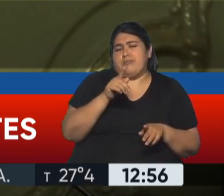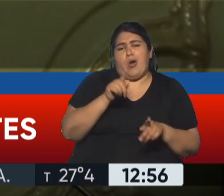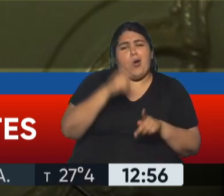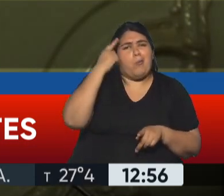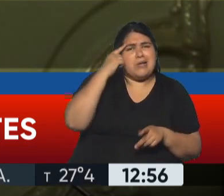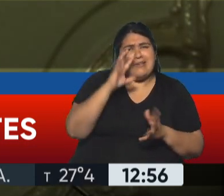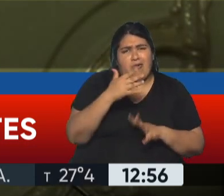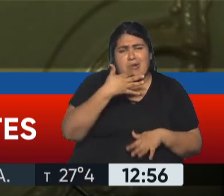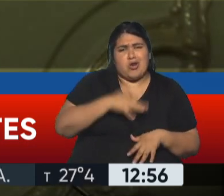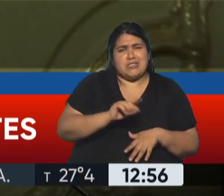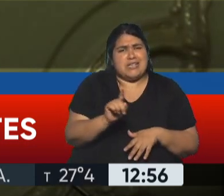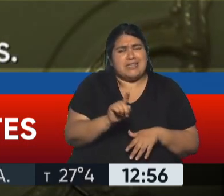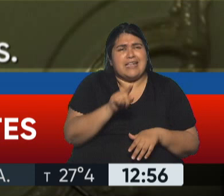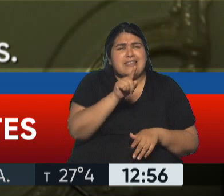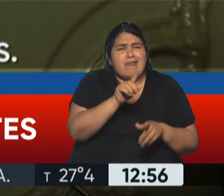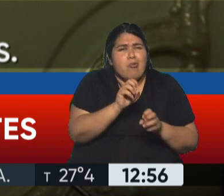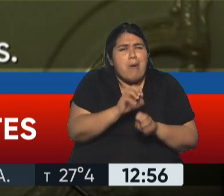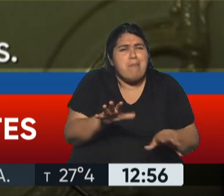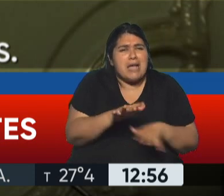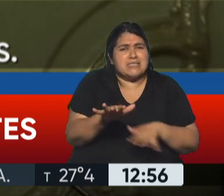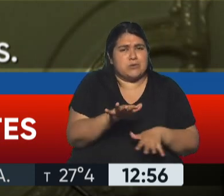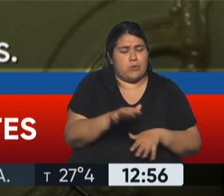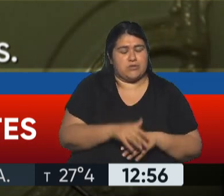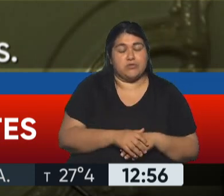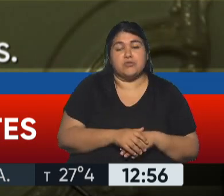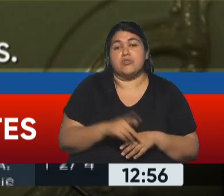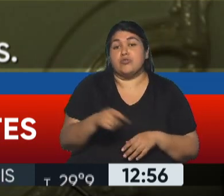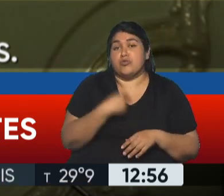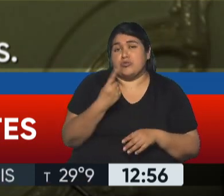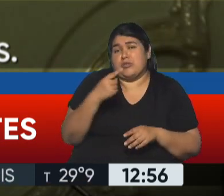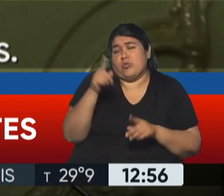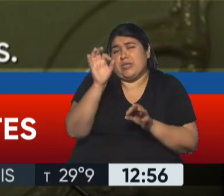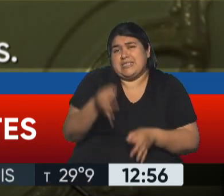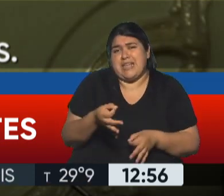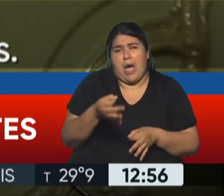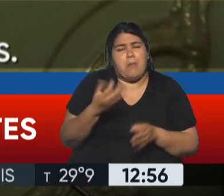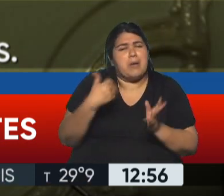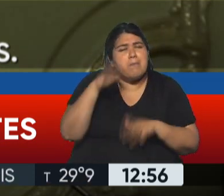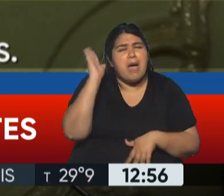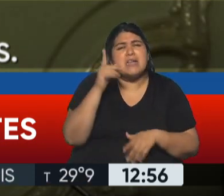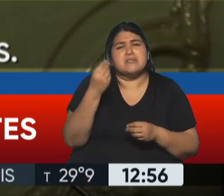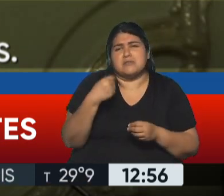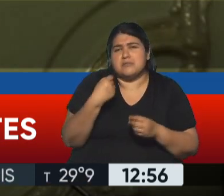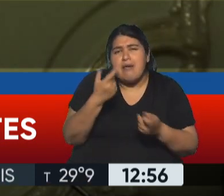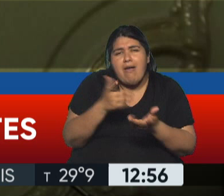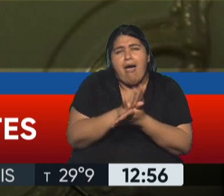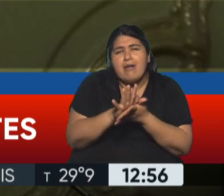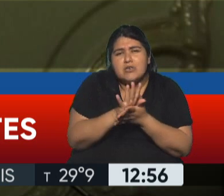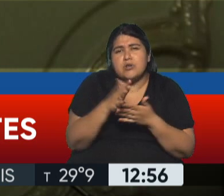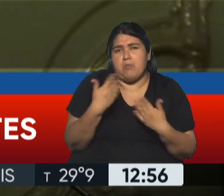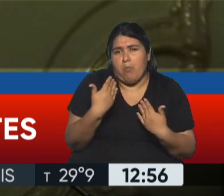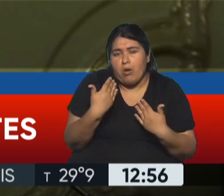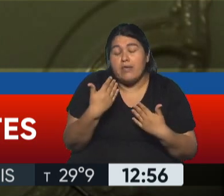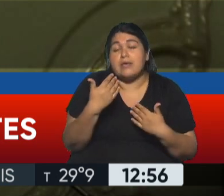себя в очень неудобное положение. Мы, как вы знаете, делаем все, чтобы помочь этот кризис урегулировать. К